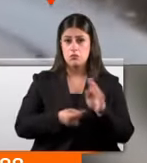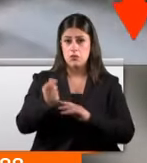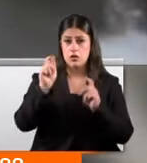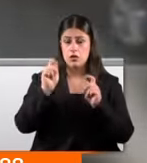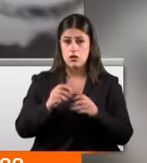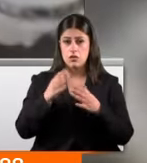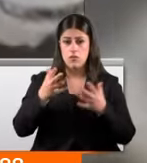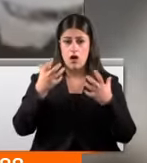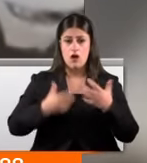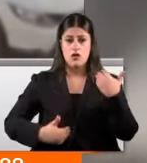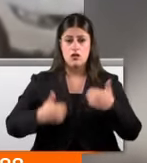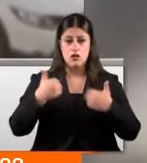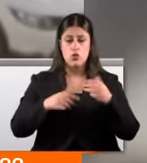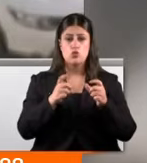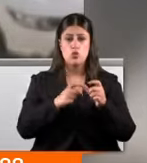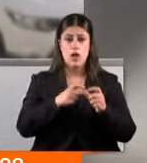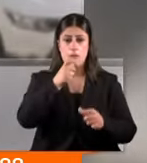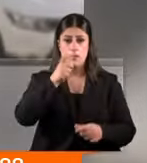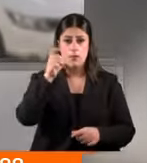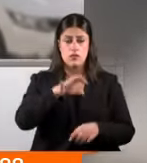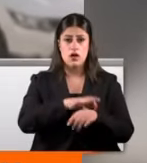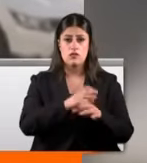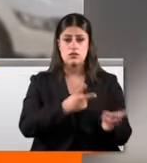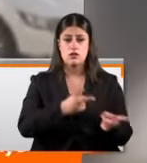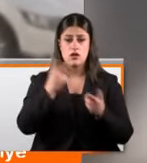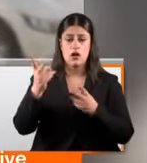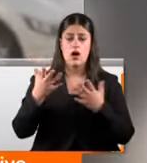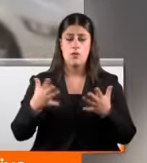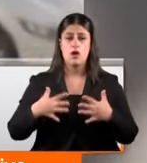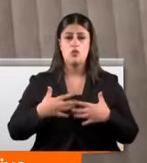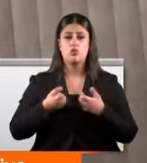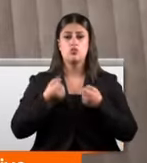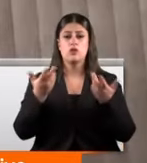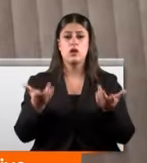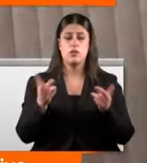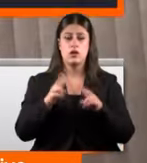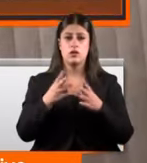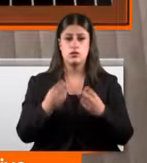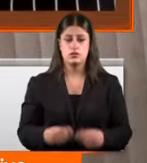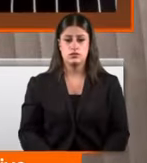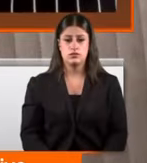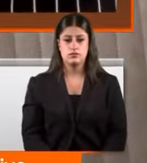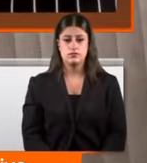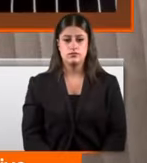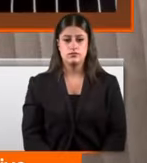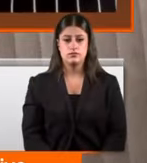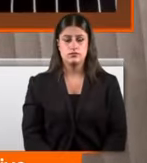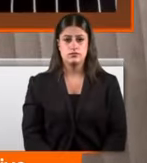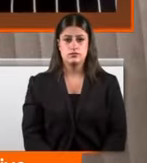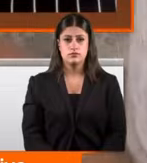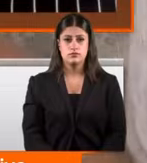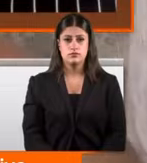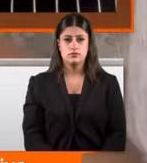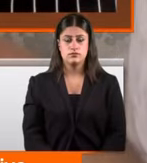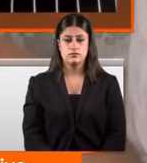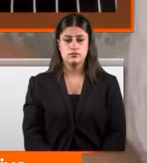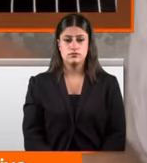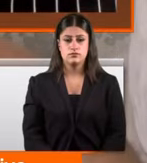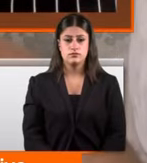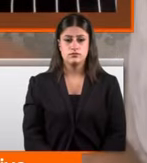Ağır yaralanan Süleyman Şahin hastaneye kaldırıldı ama kurtarılamadı. Bu ne gözü dönmüşlüktür? Nasıl bir can akıyabiliyorlar?